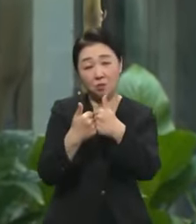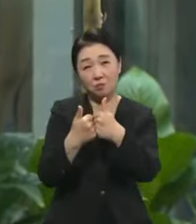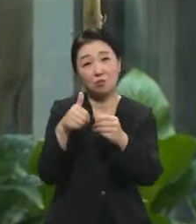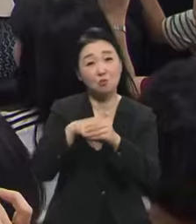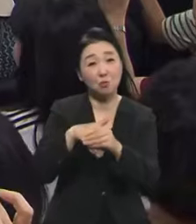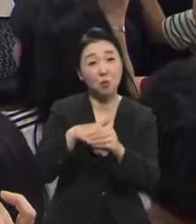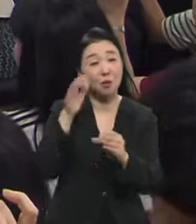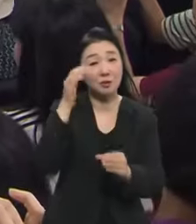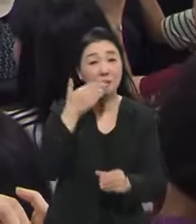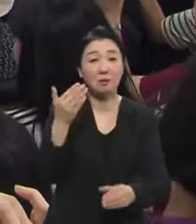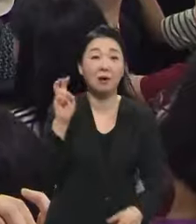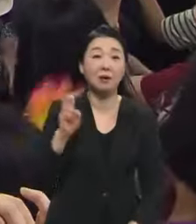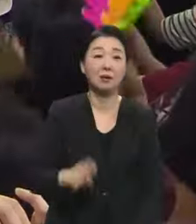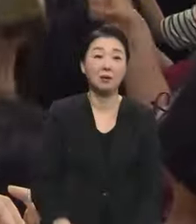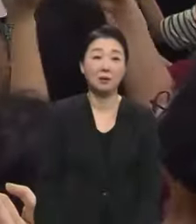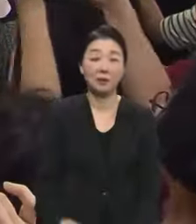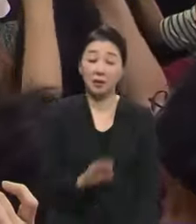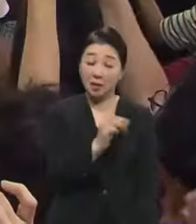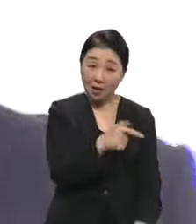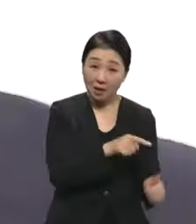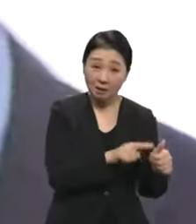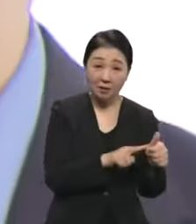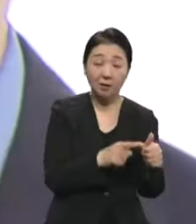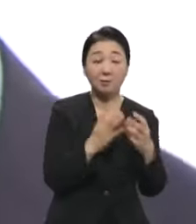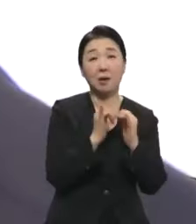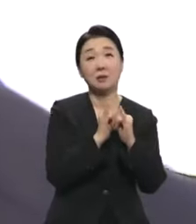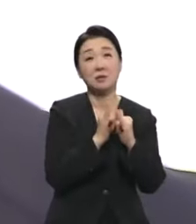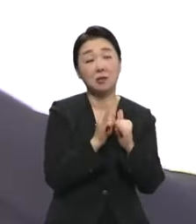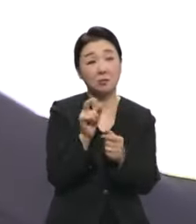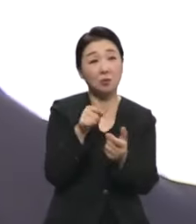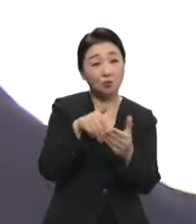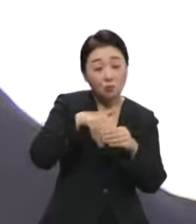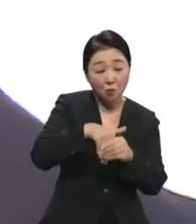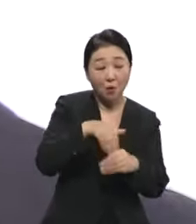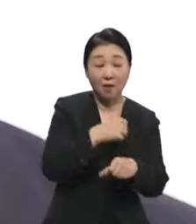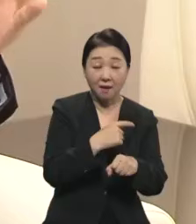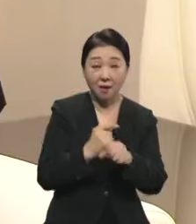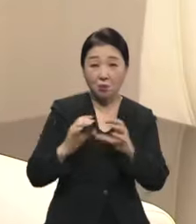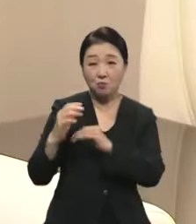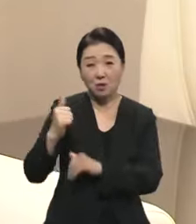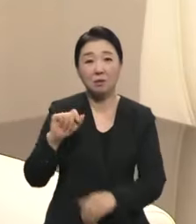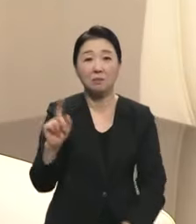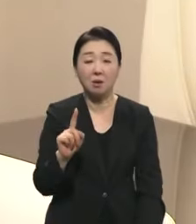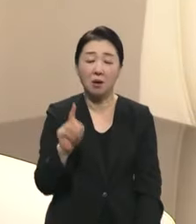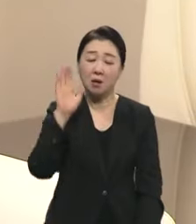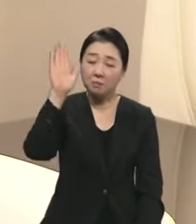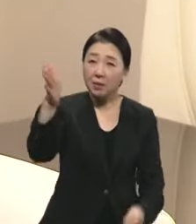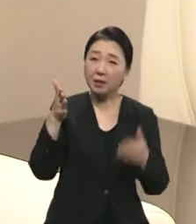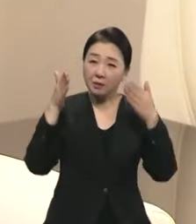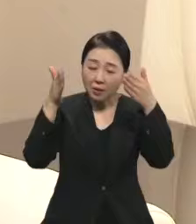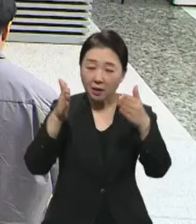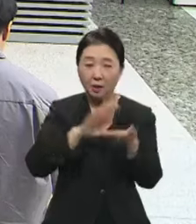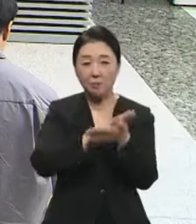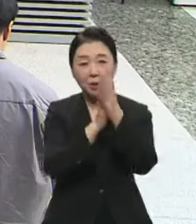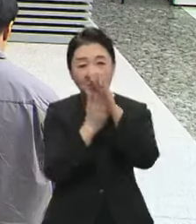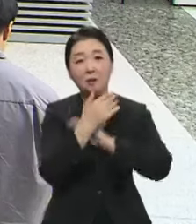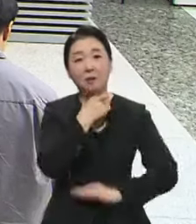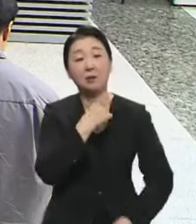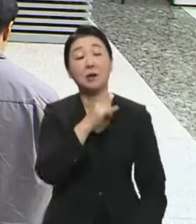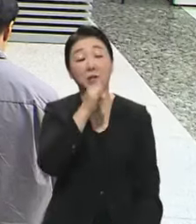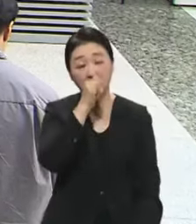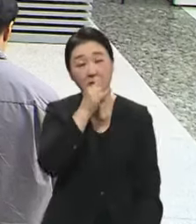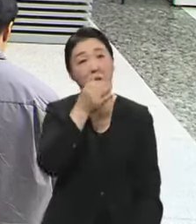기대했습니다. 반면 한 후보는 많은 분들이 투표를 해서 국민의힘이 얼마나 미래를 향해 변화하길